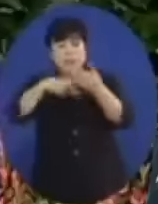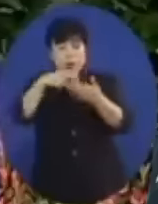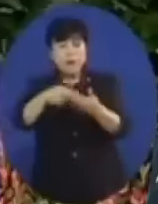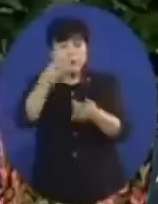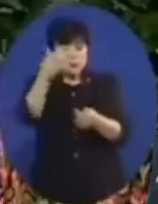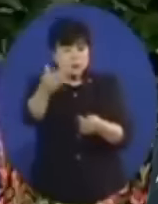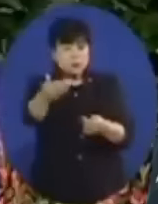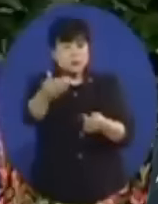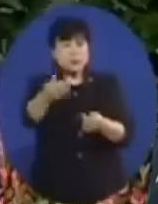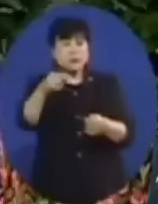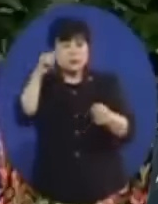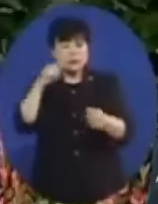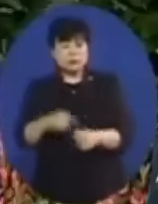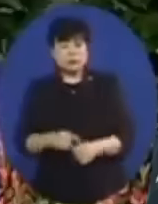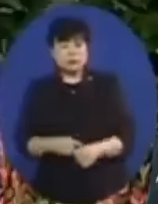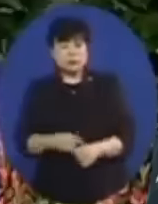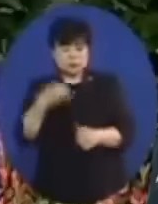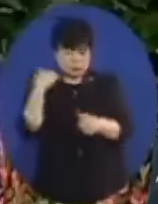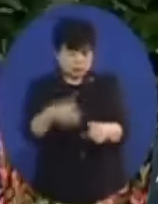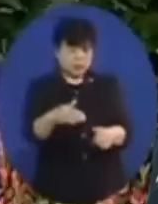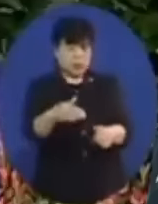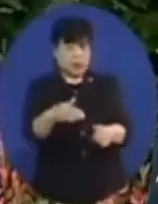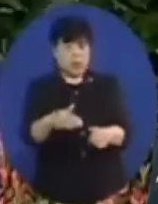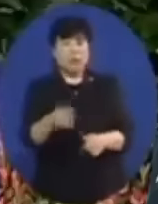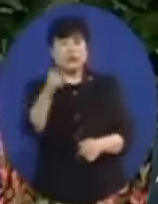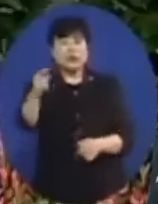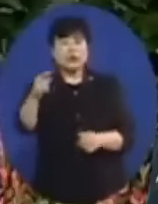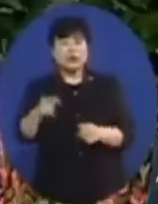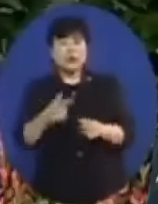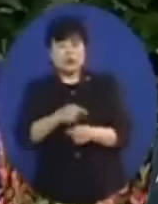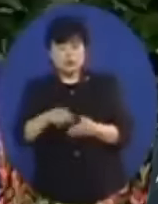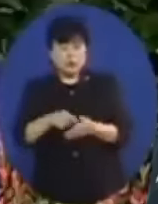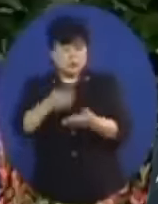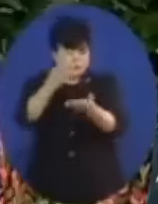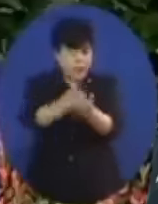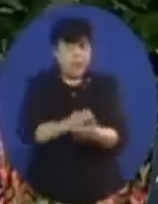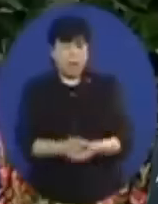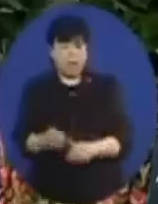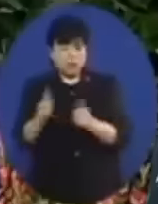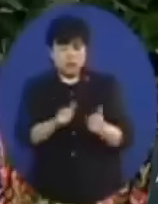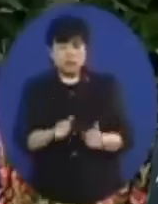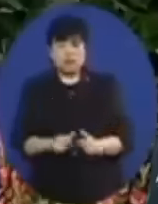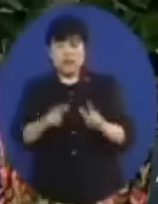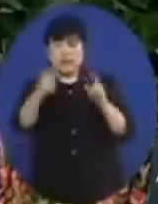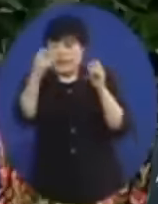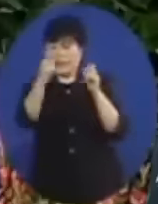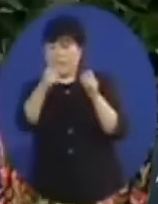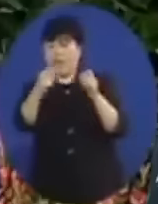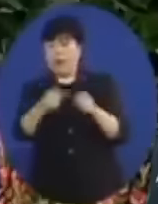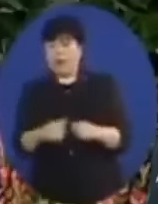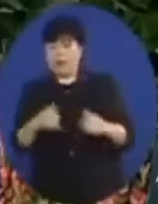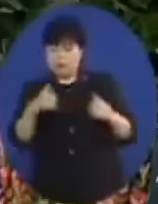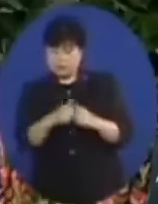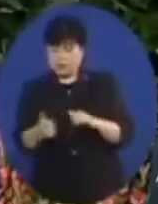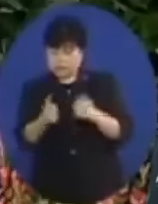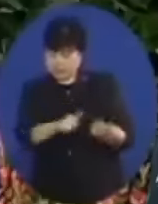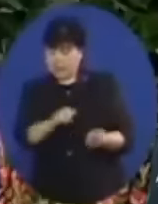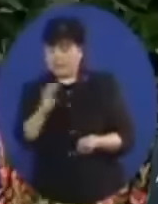그를 치리 하시리니 혹은 죽을 날이 이르거나 또는 전장에 나가서